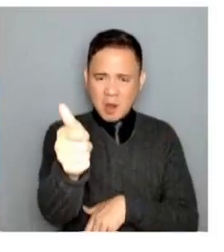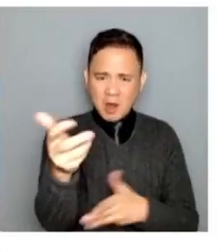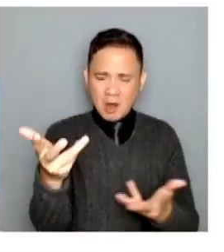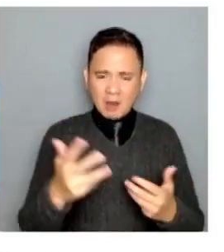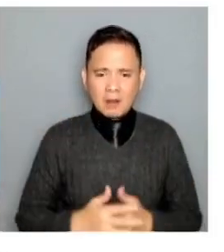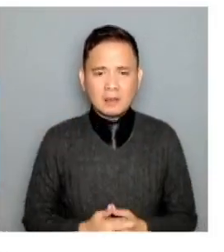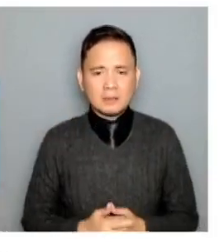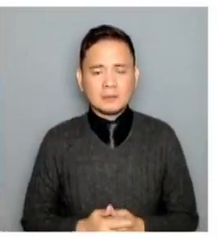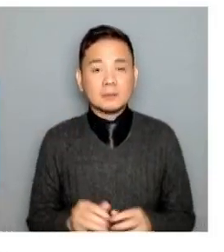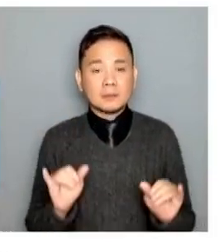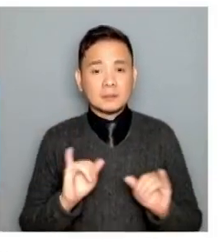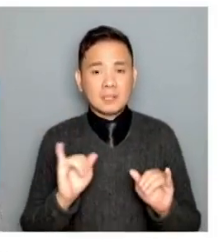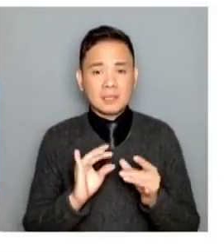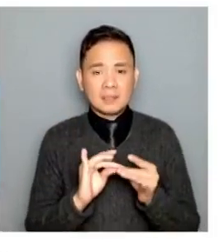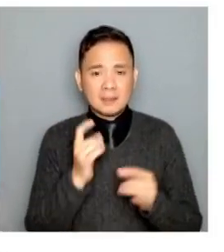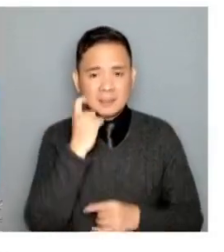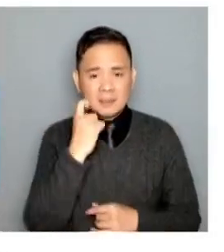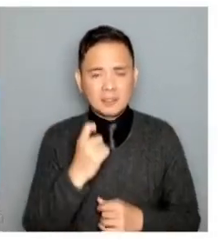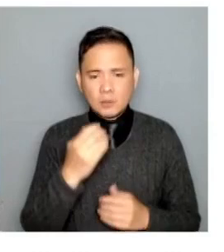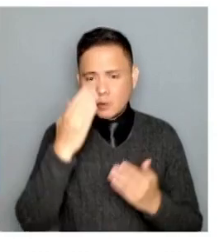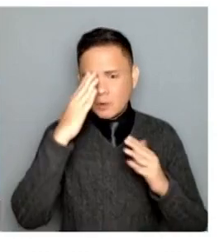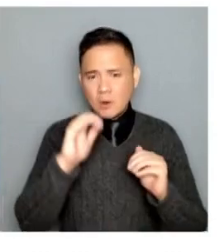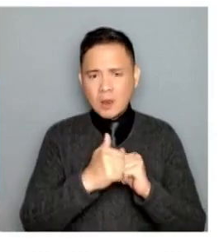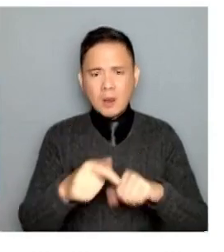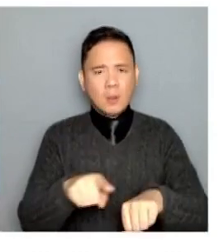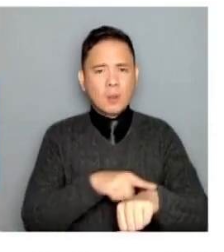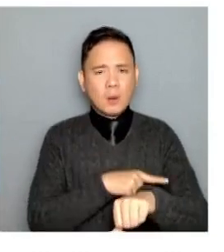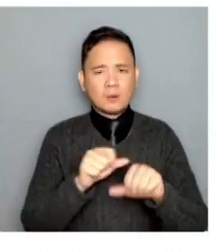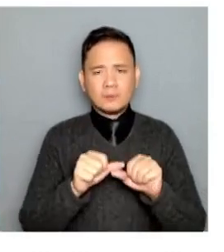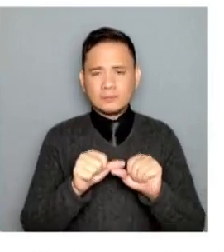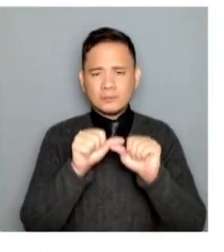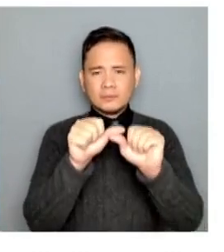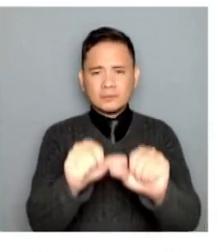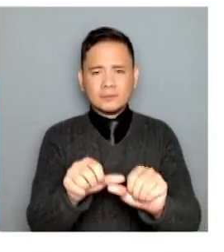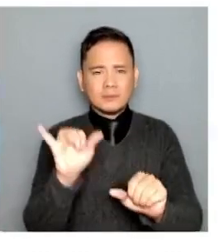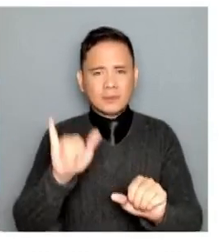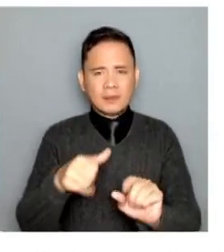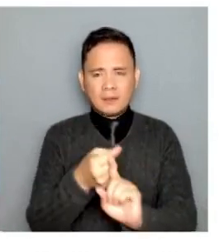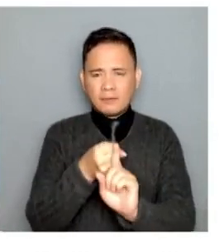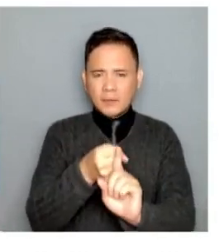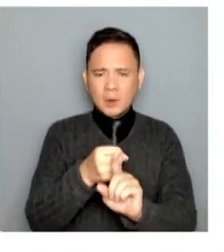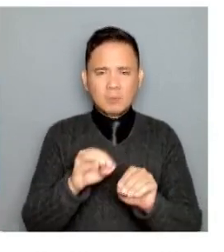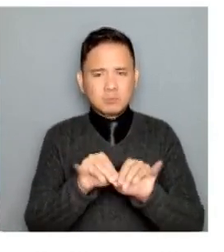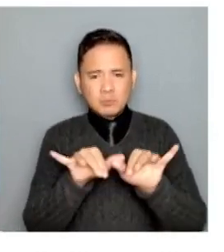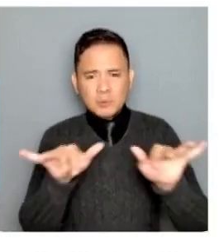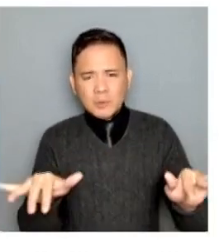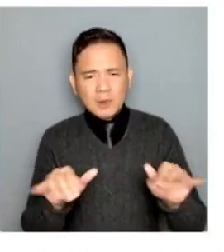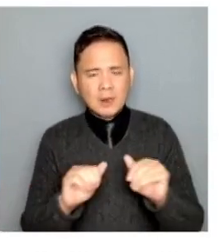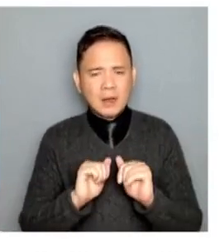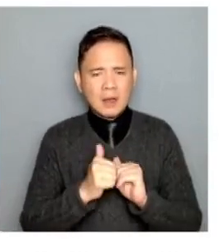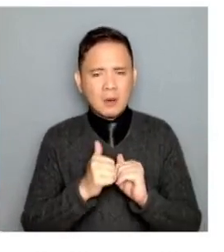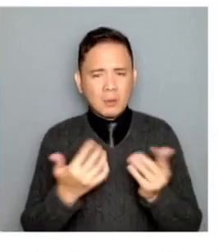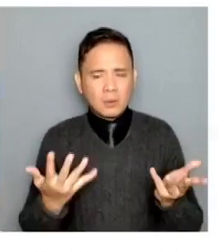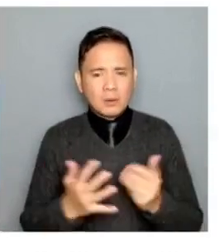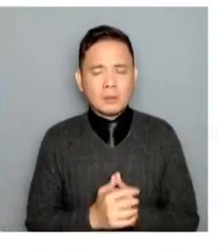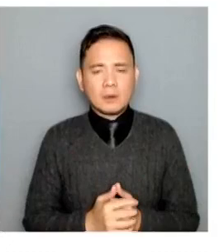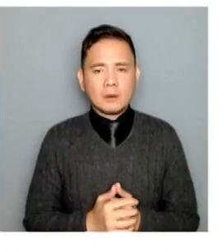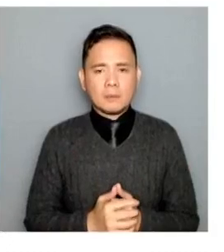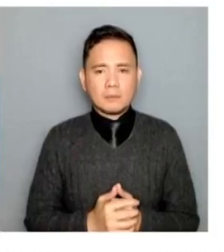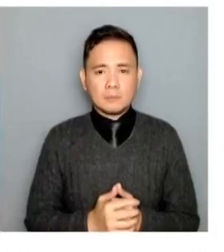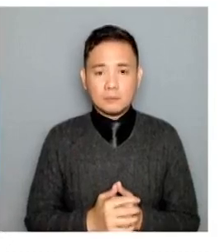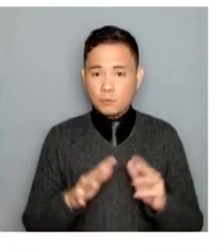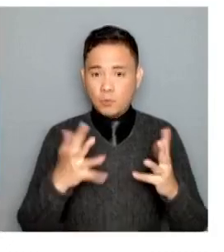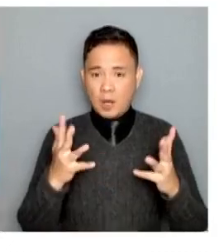nyo kanina, hindi nyo alam kung gaano katagal ito, yung effect, no? Kung gaano katagal nito mararamdaman. Wala ho bang kumakausap sa